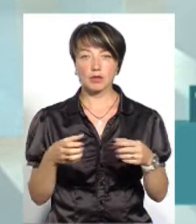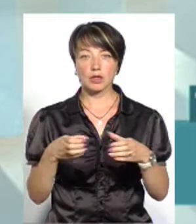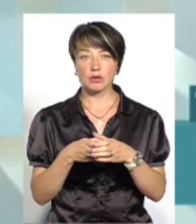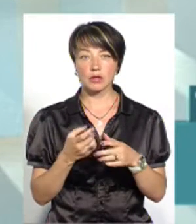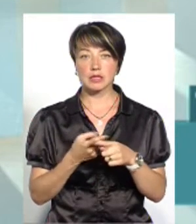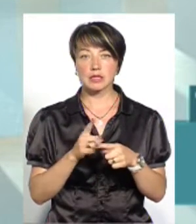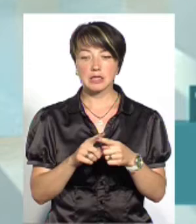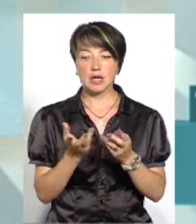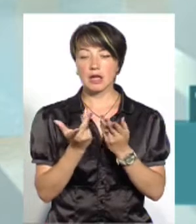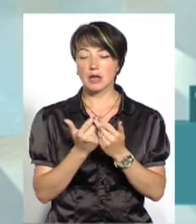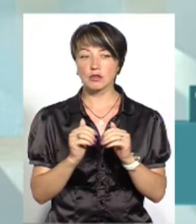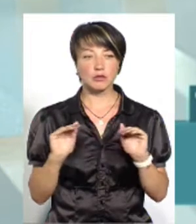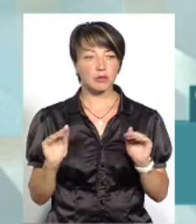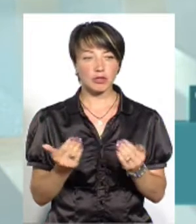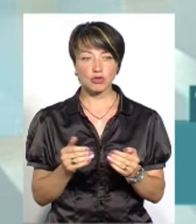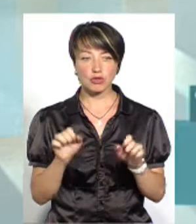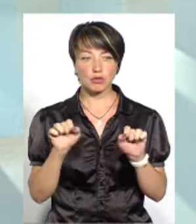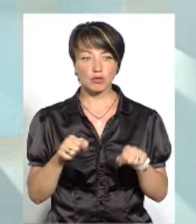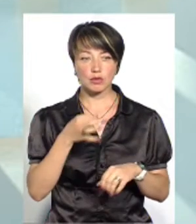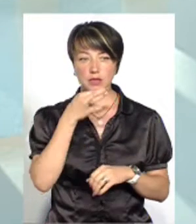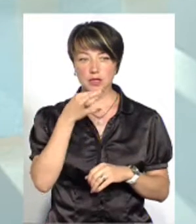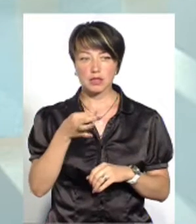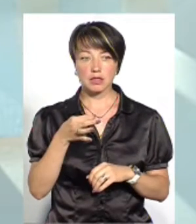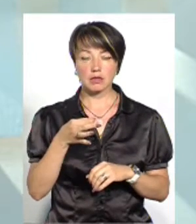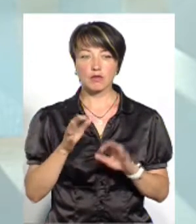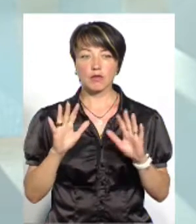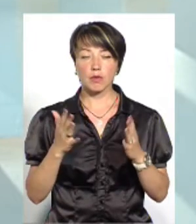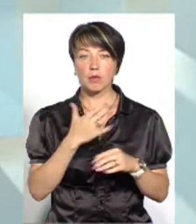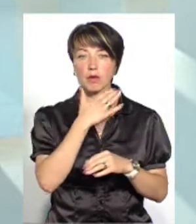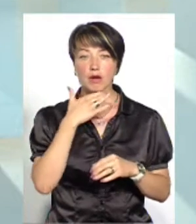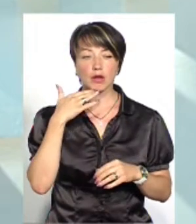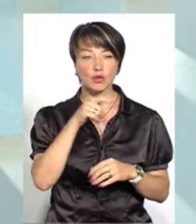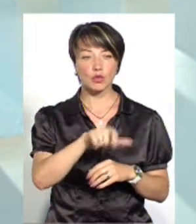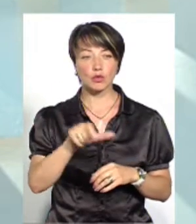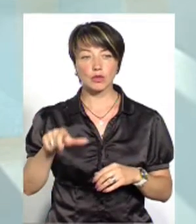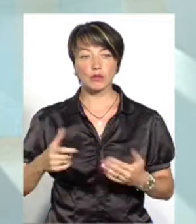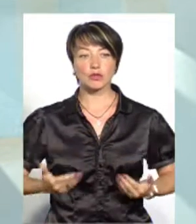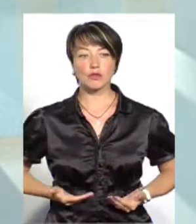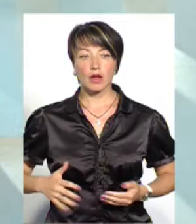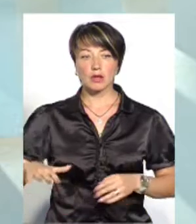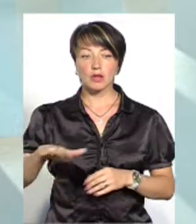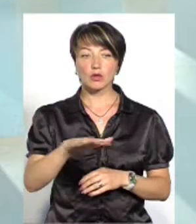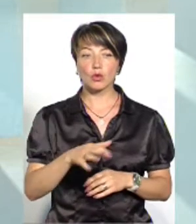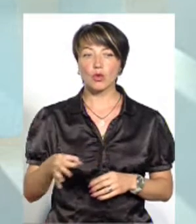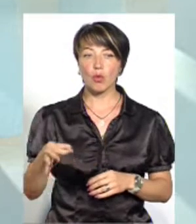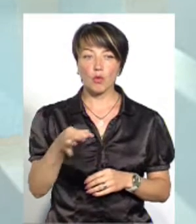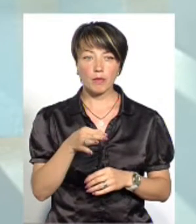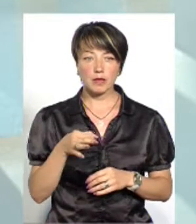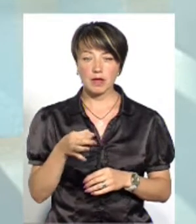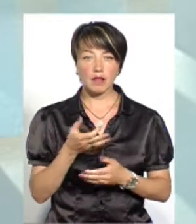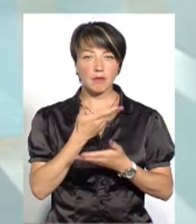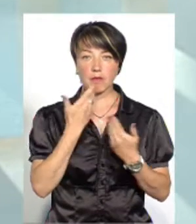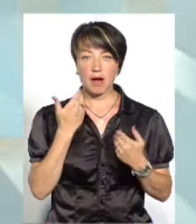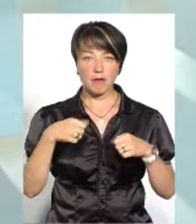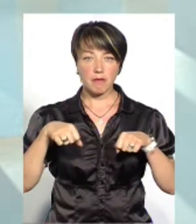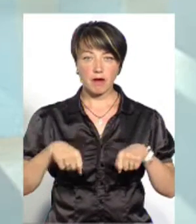ця кількість набагато менша. Це ми можемо сказати в тому випадку, що велика кількість осіб проживає на території Хмельницької області, хтось не скористався